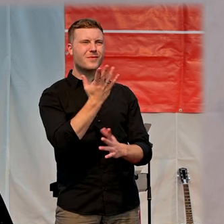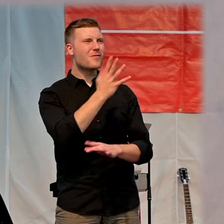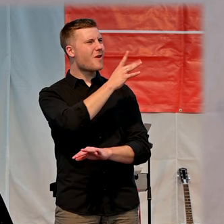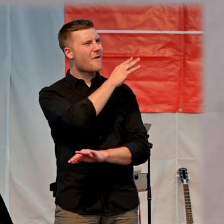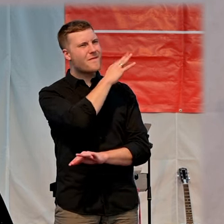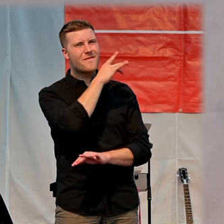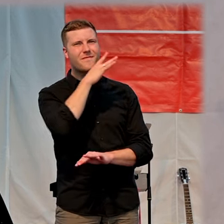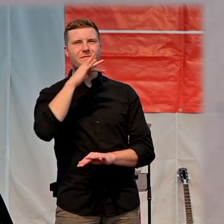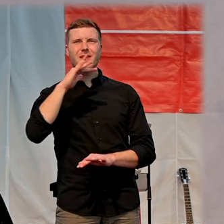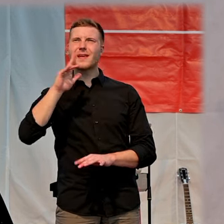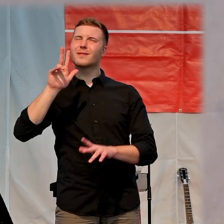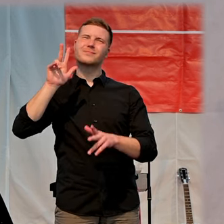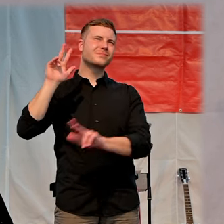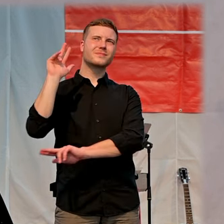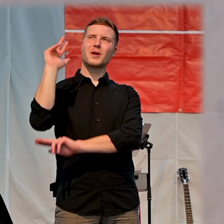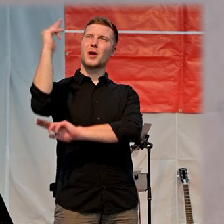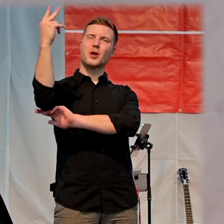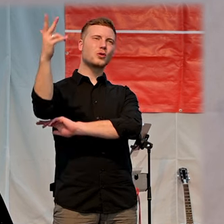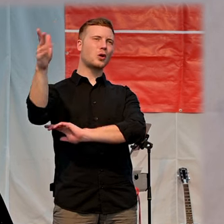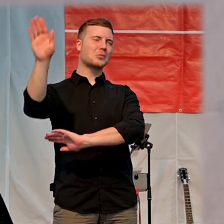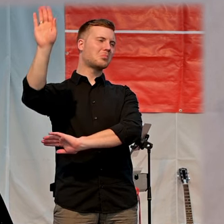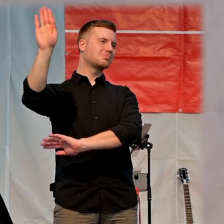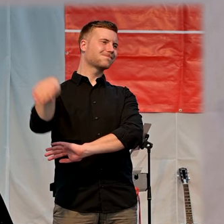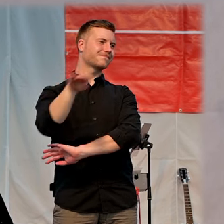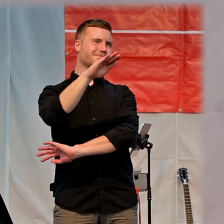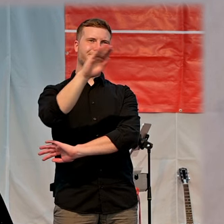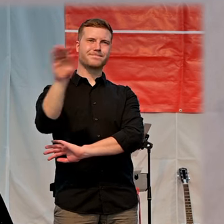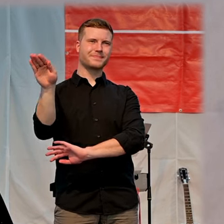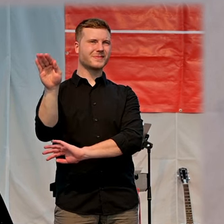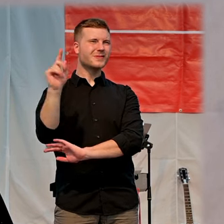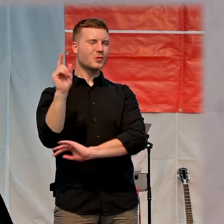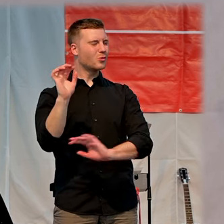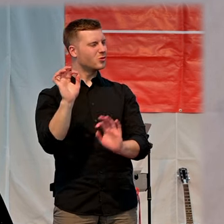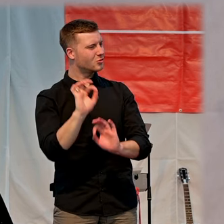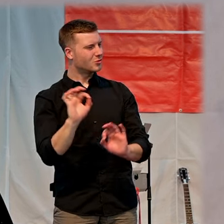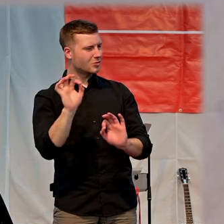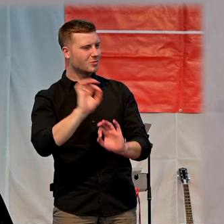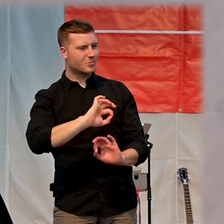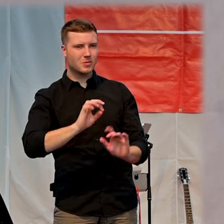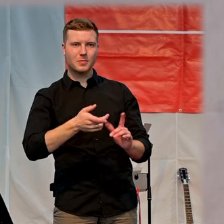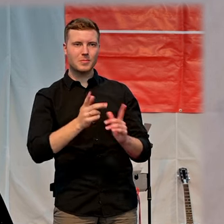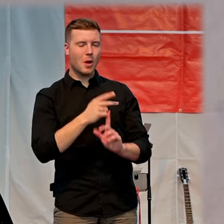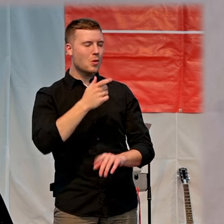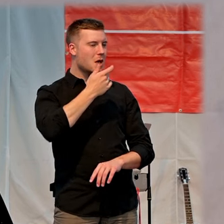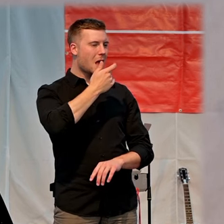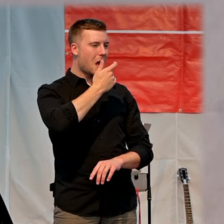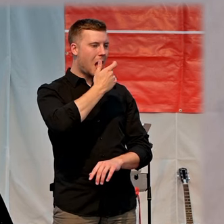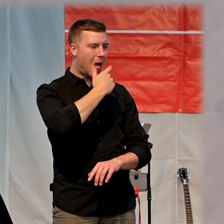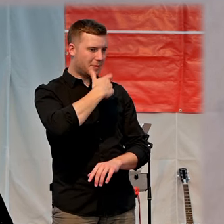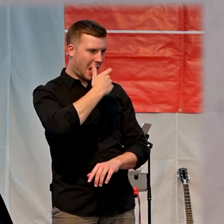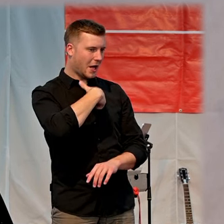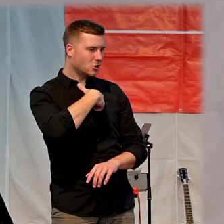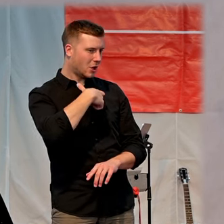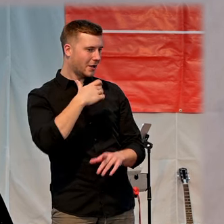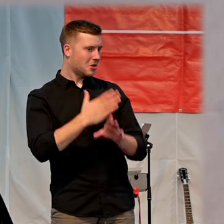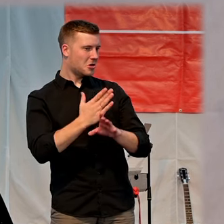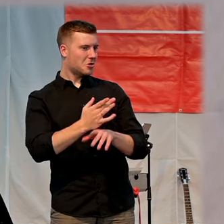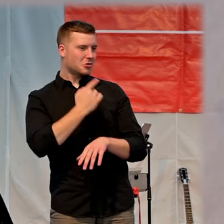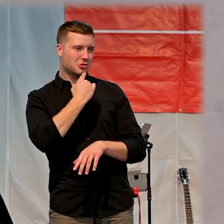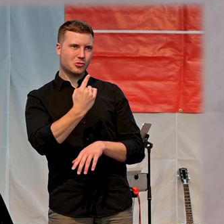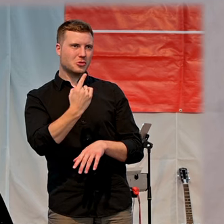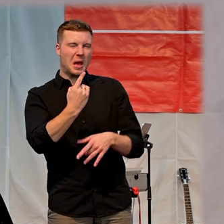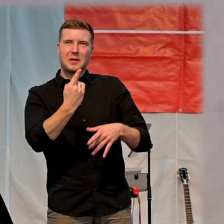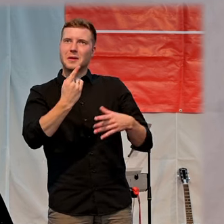Planck, Albert Einstein haben darauf hingewiesen, dass es einen intelligenten Geist als Urgrund